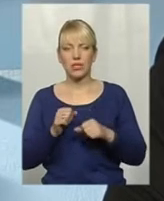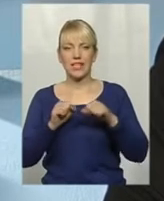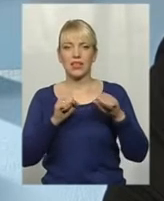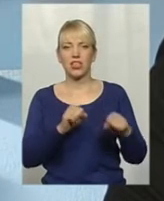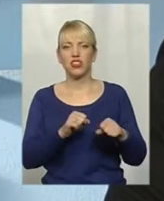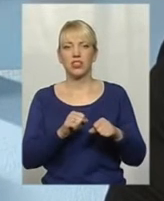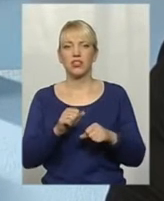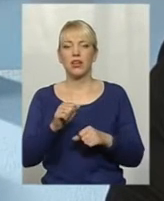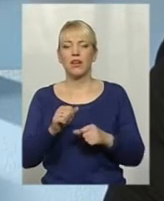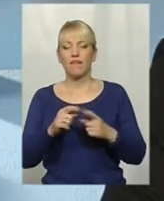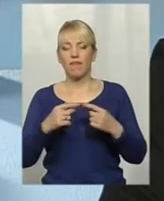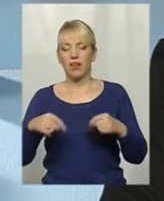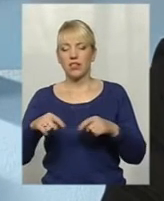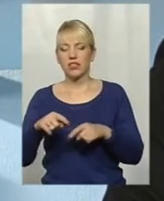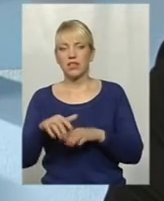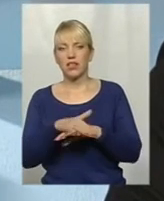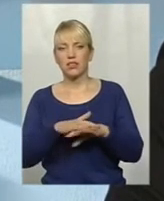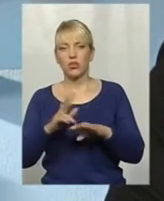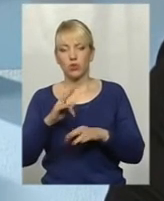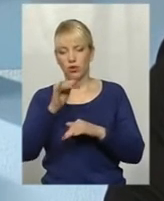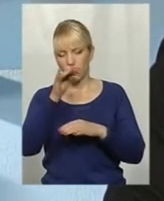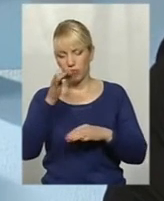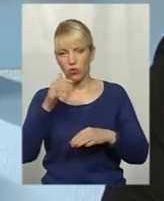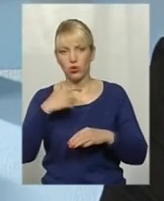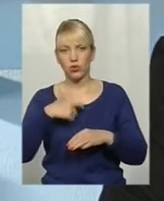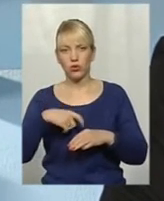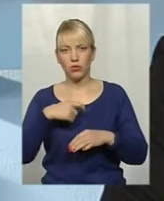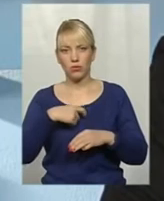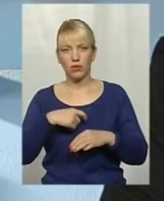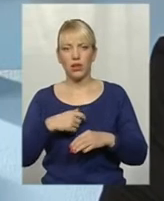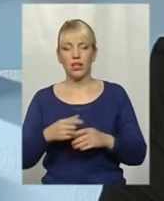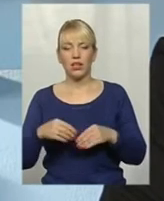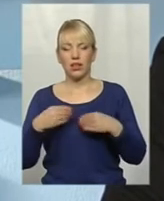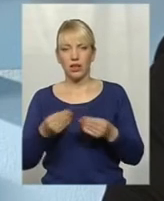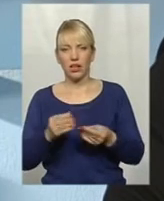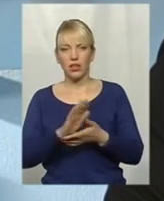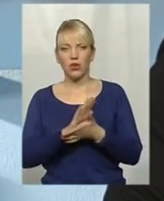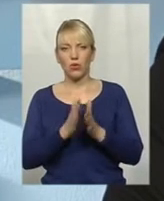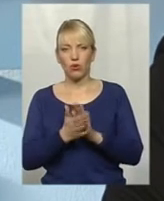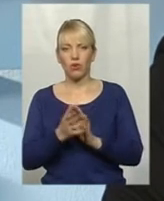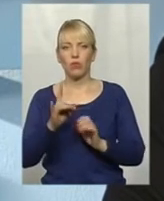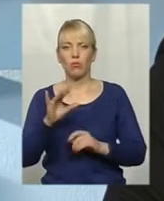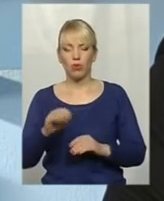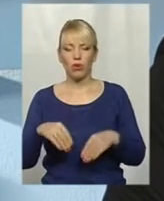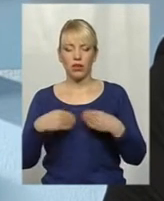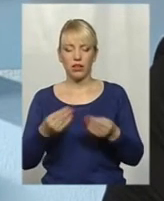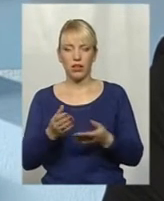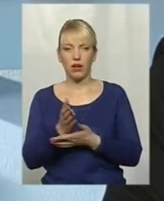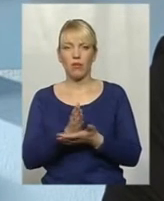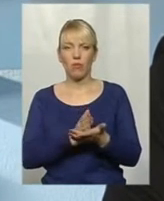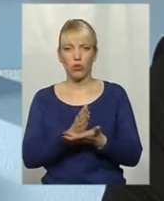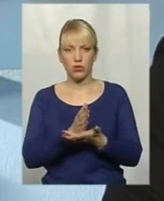населення, які не можуть дозволити собі укласти договір про надання правових послуг